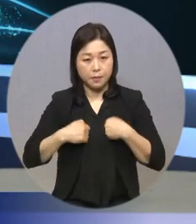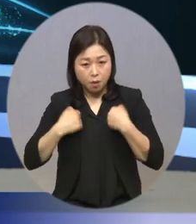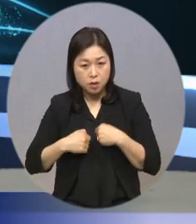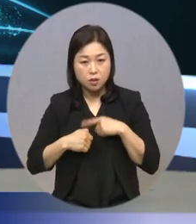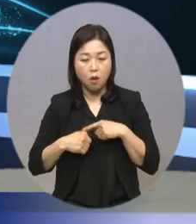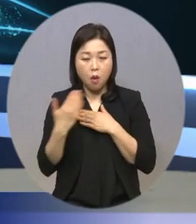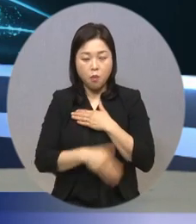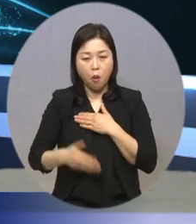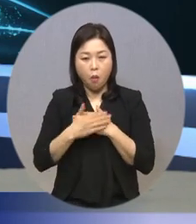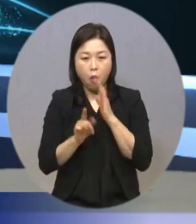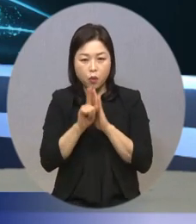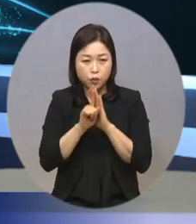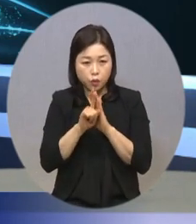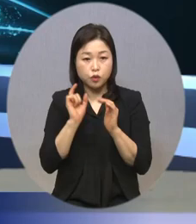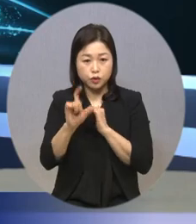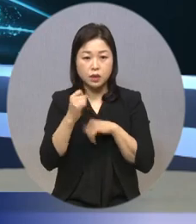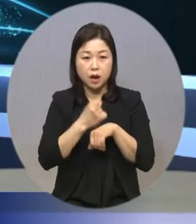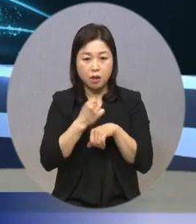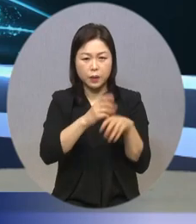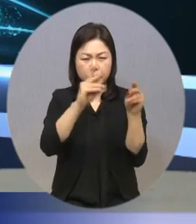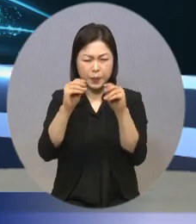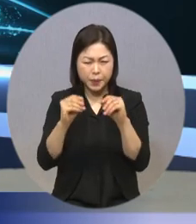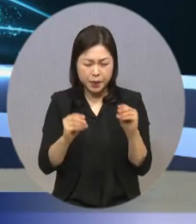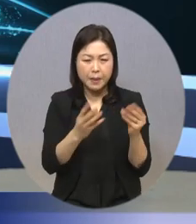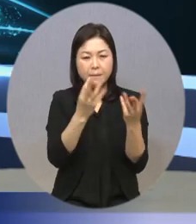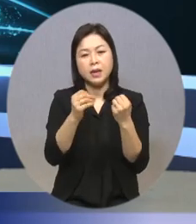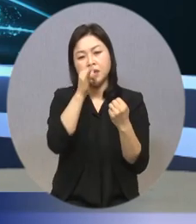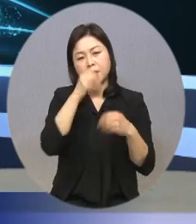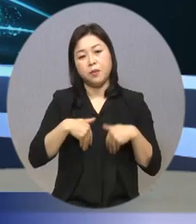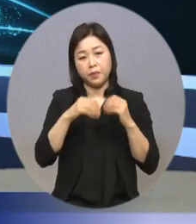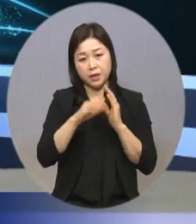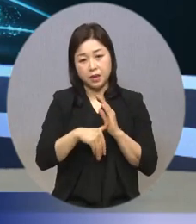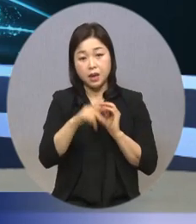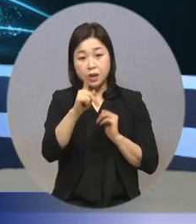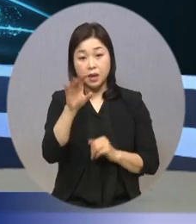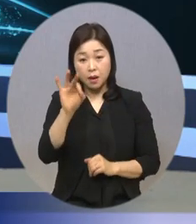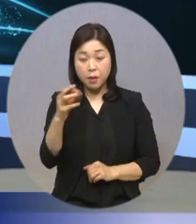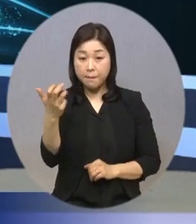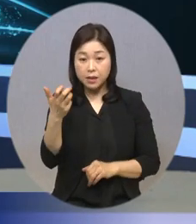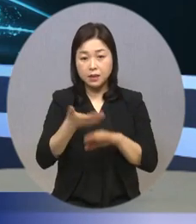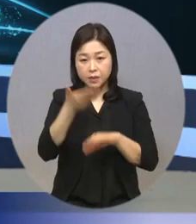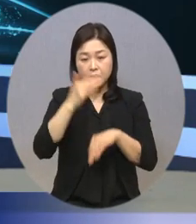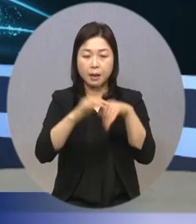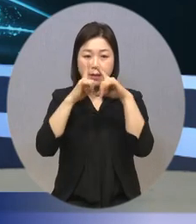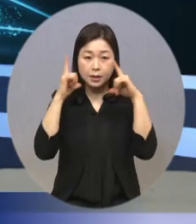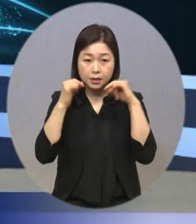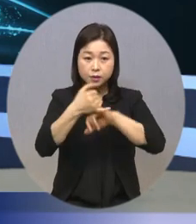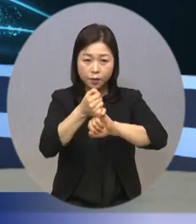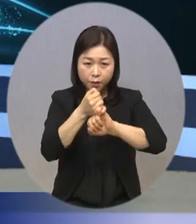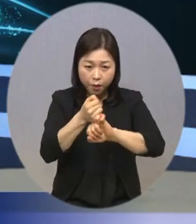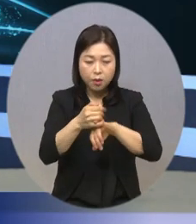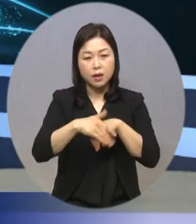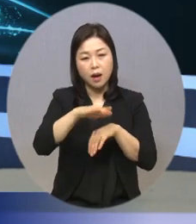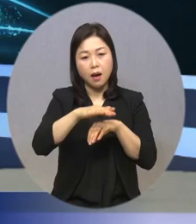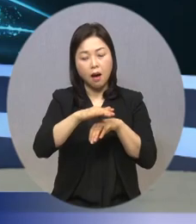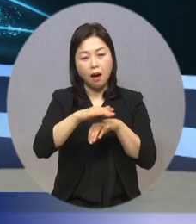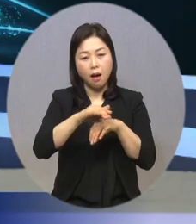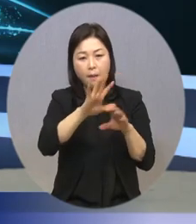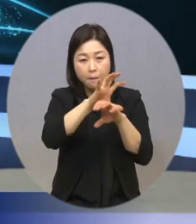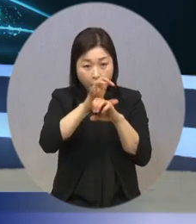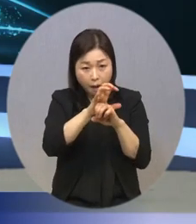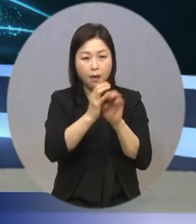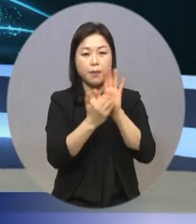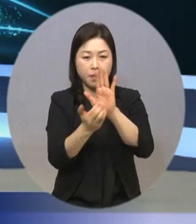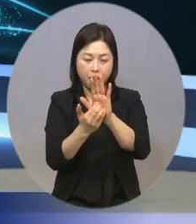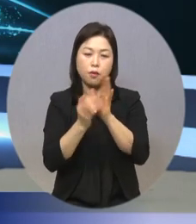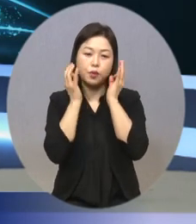써주시고 미세먼지가 잦은 봄철인 만큼 KF80 이상의 마스크 착용으로 면역력 높이는 데 힘써주시기